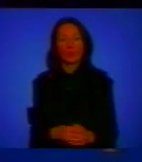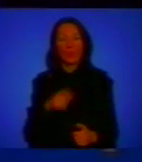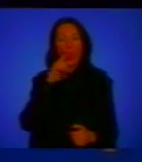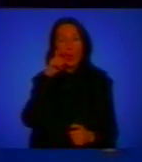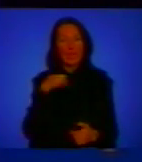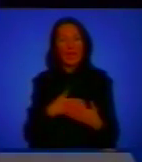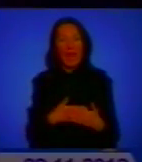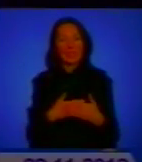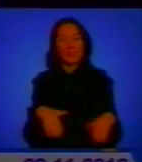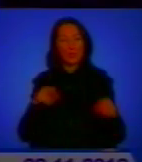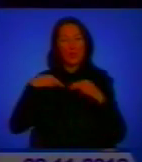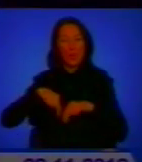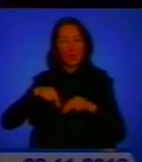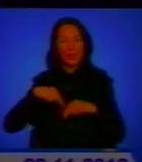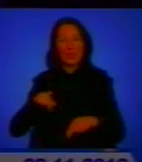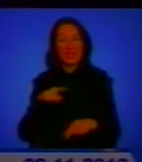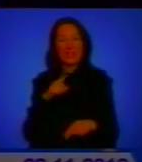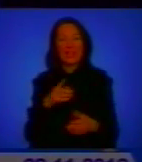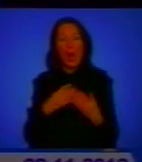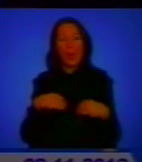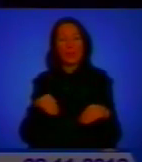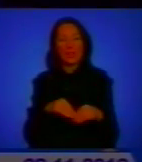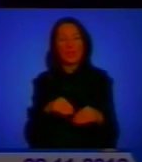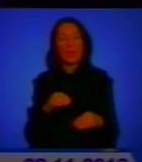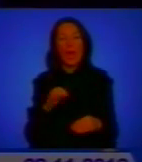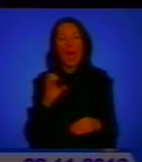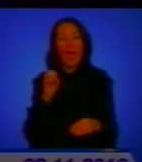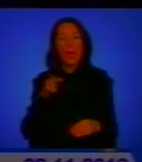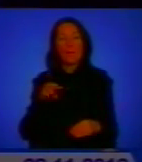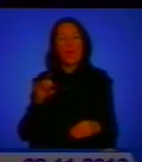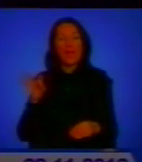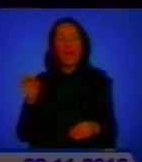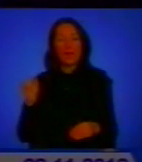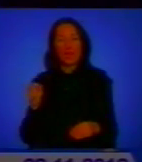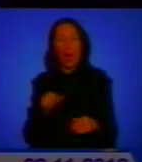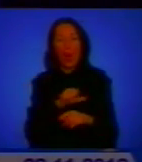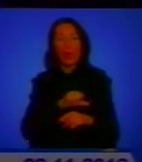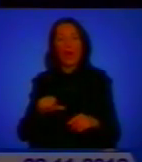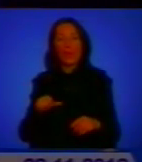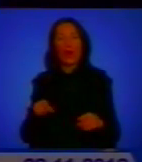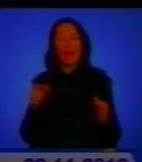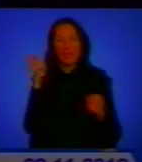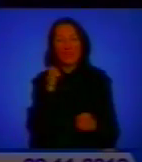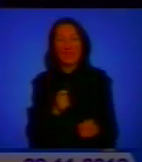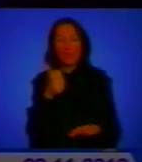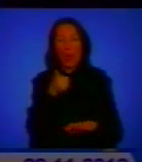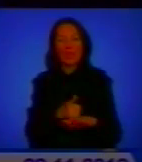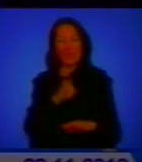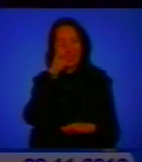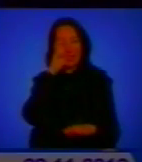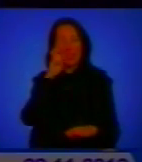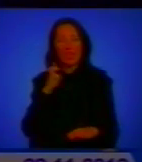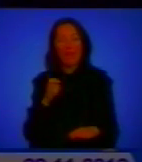Україна активно співпрацюватиме з Об'єднаними Арабськими Еміратами. У рамках офіційного візиту глави української держави відбувся спільний